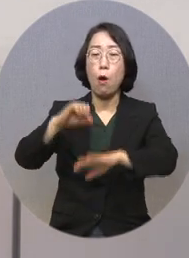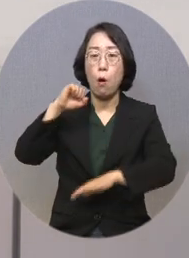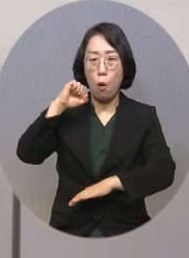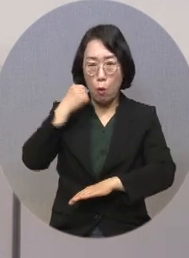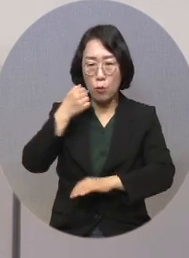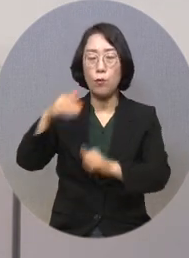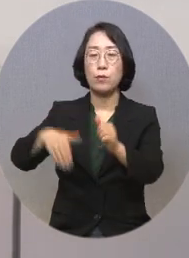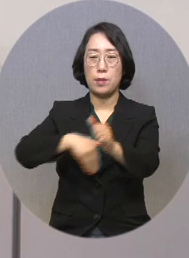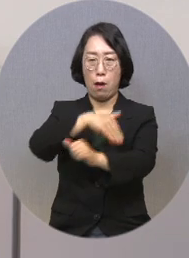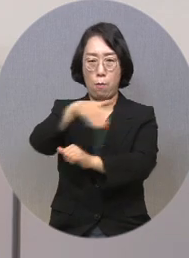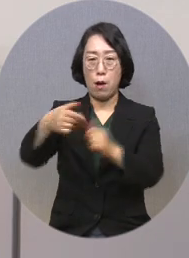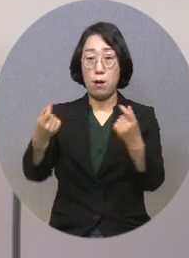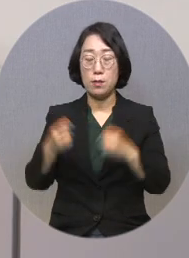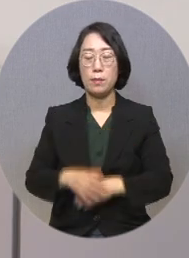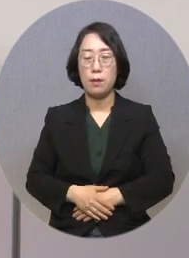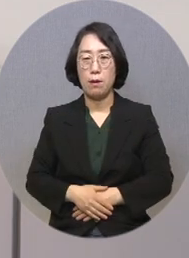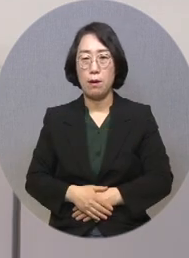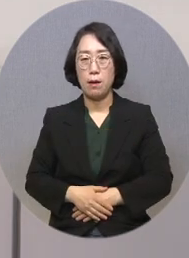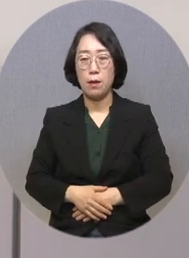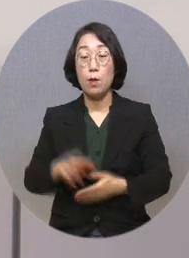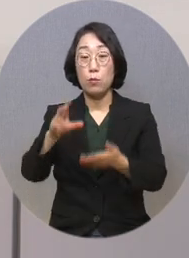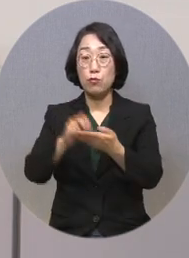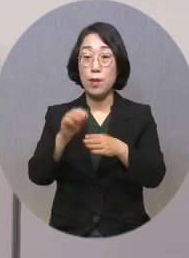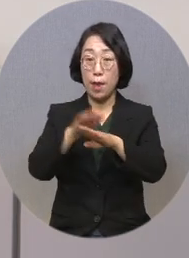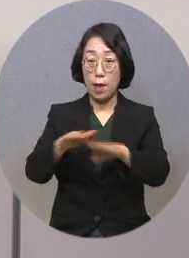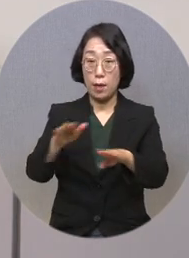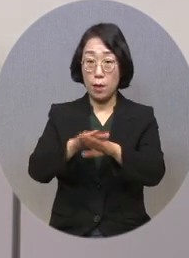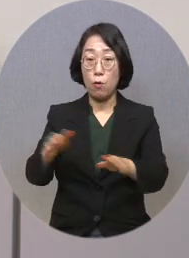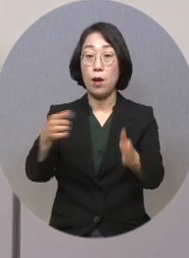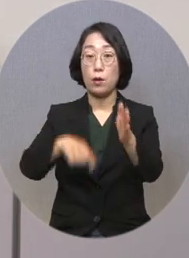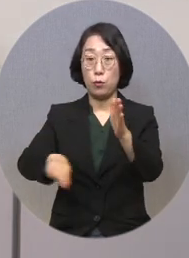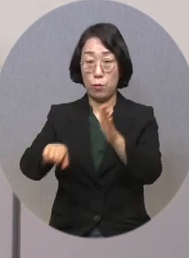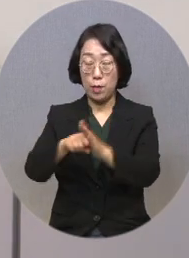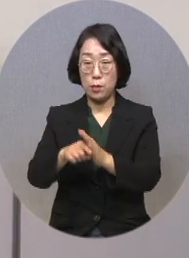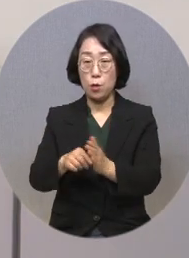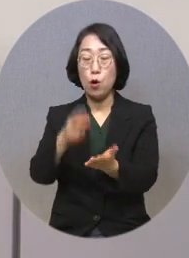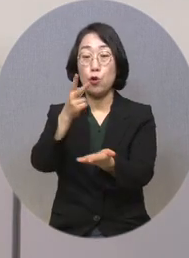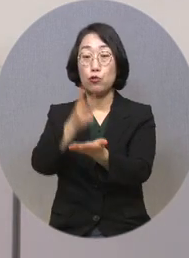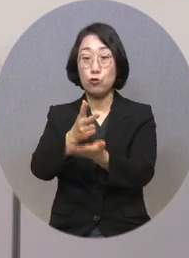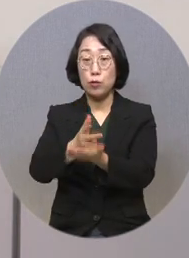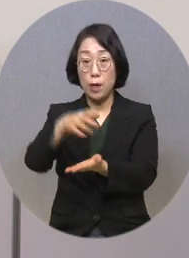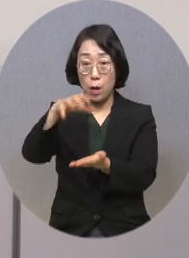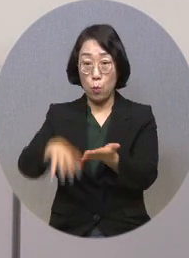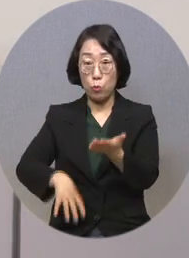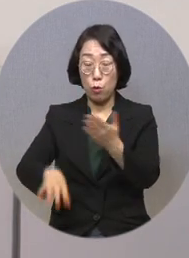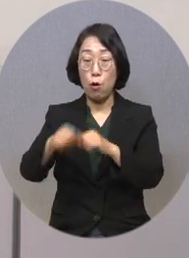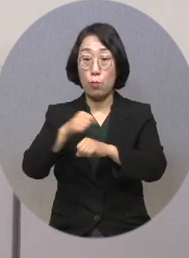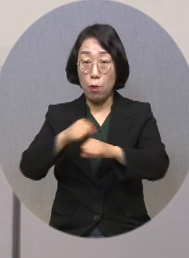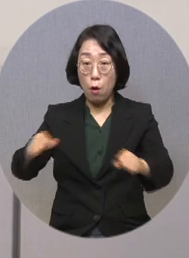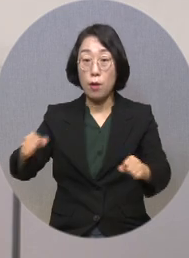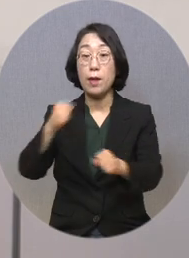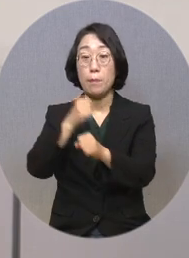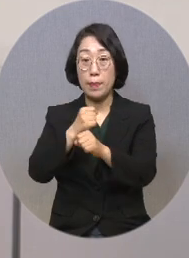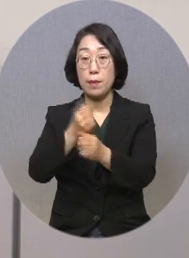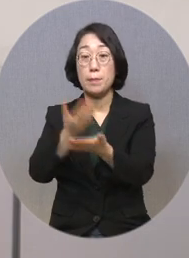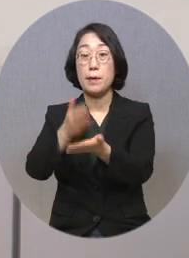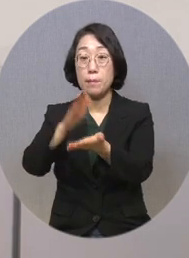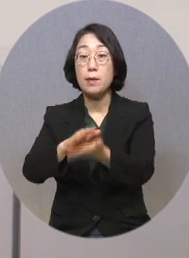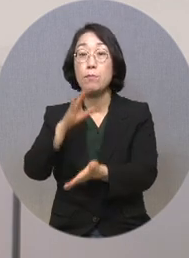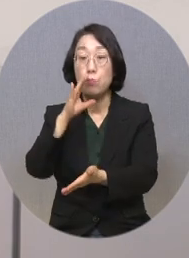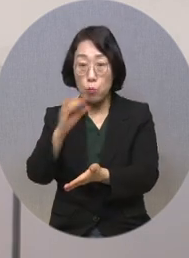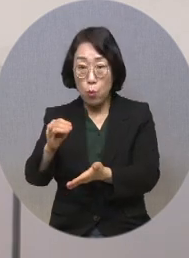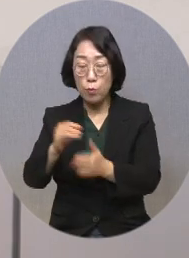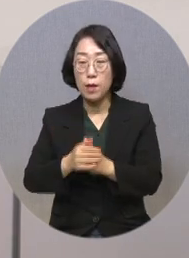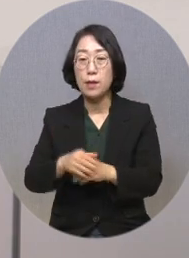현실입니다. 이를 해결하기 위한 방법으로 주차공간 확충도 중요하지만 주차한